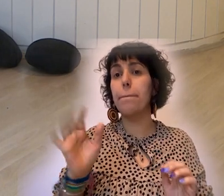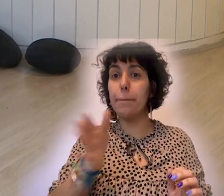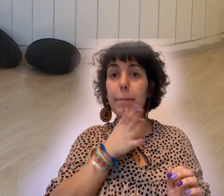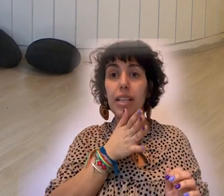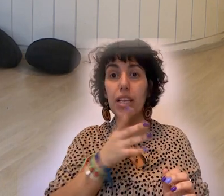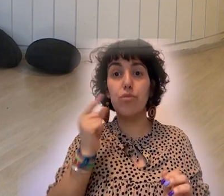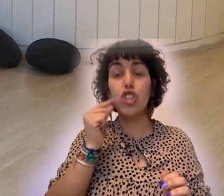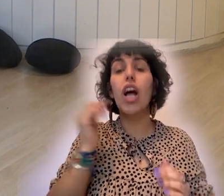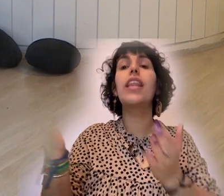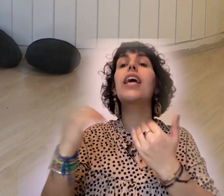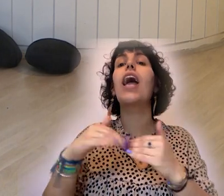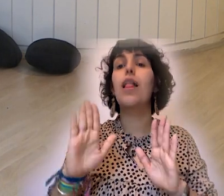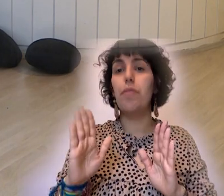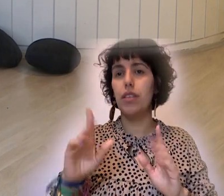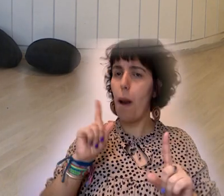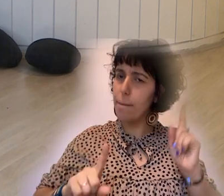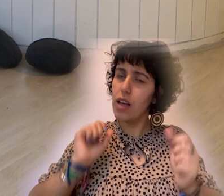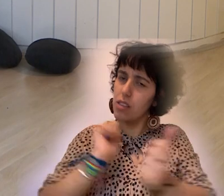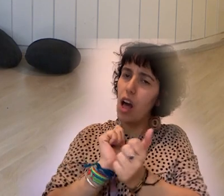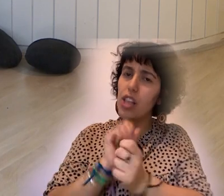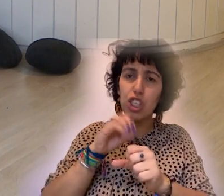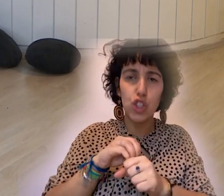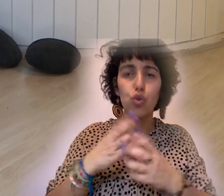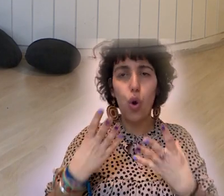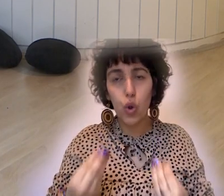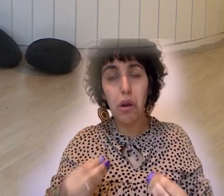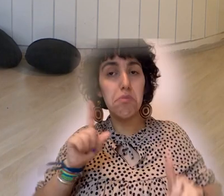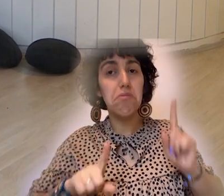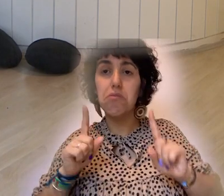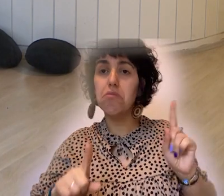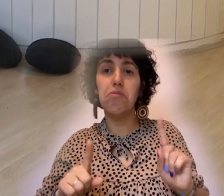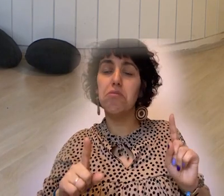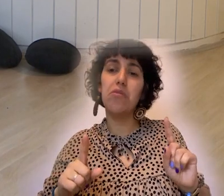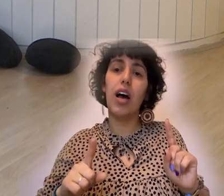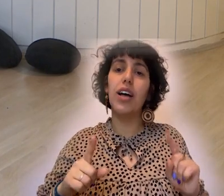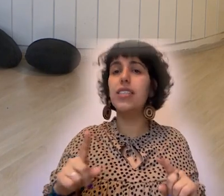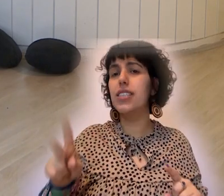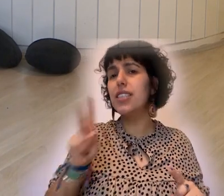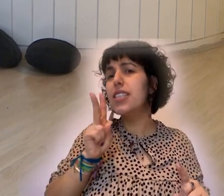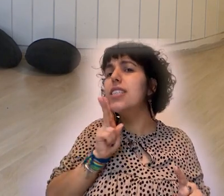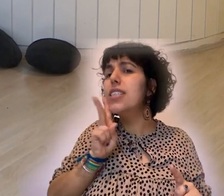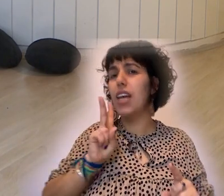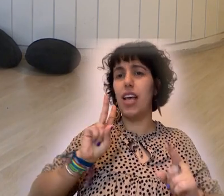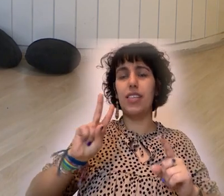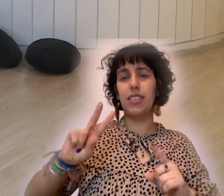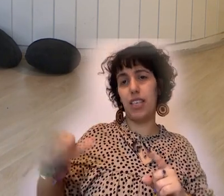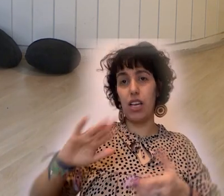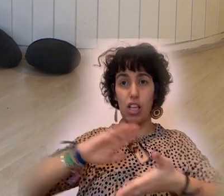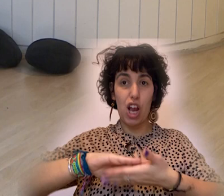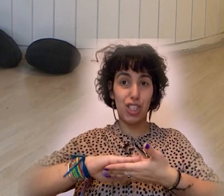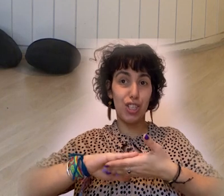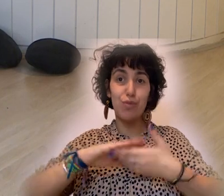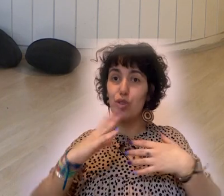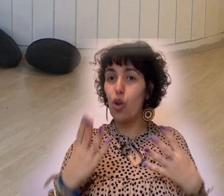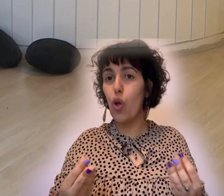insanlarda tanımadığınız insanlardan gelmiyor bazen aile içinde gerçekleşebiliyor bazen yakın arkadaşımızla oturup bir şeyler içerken ya da bir şeyler yerken